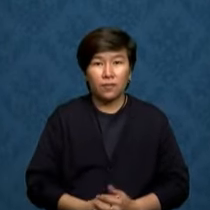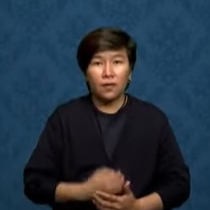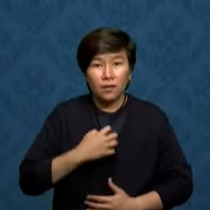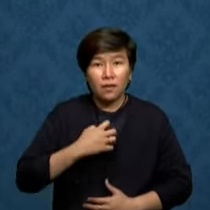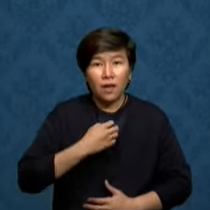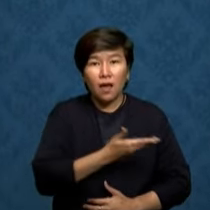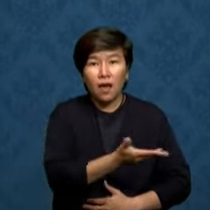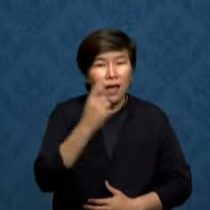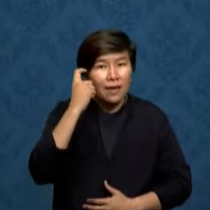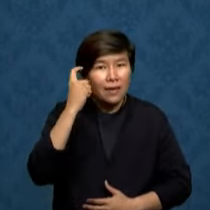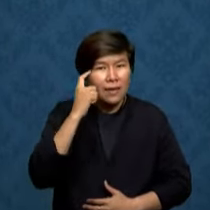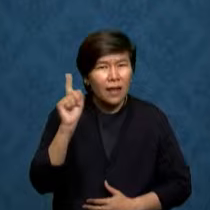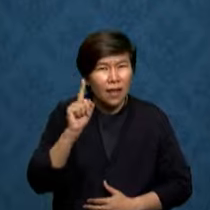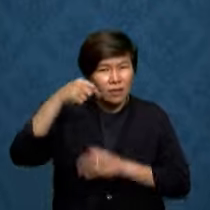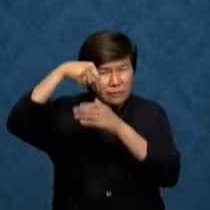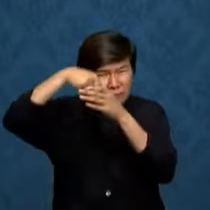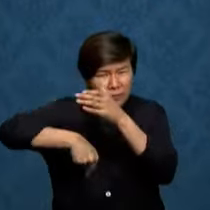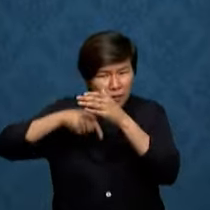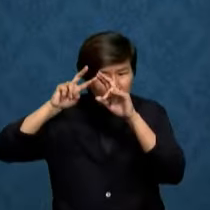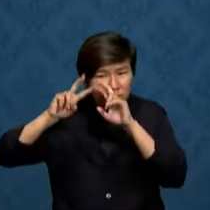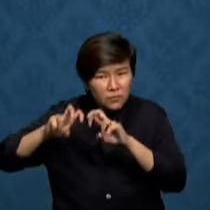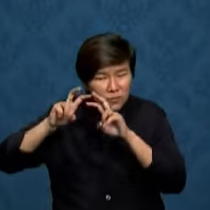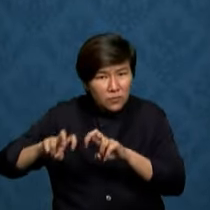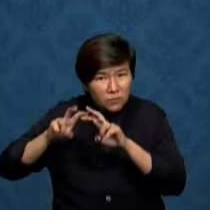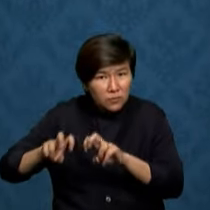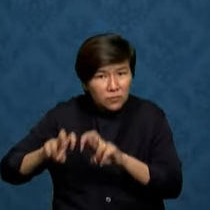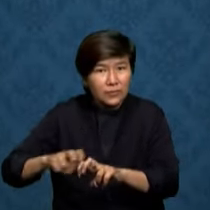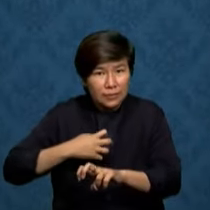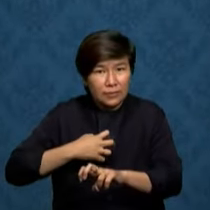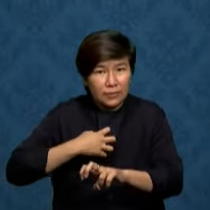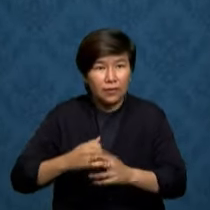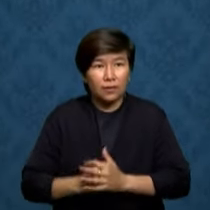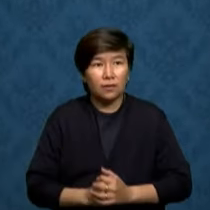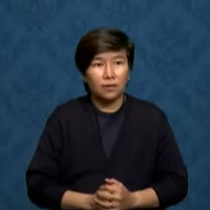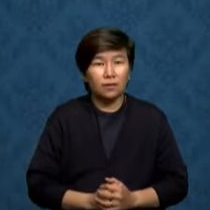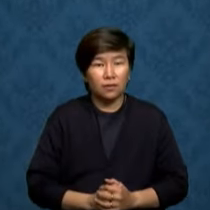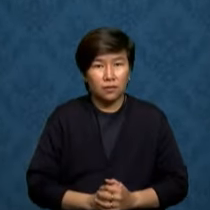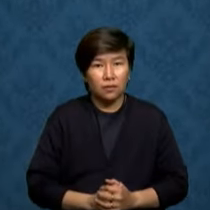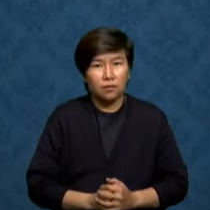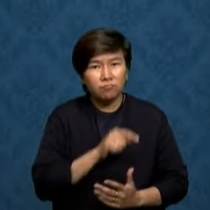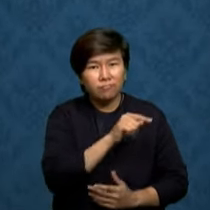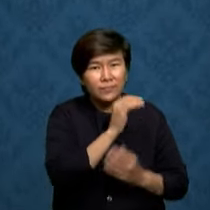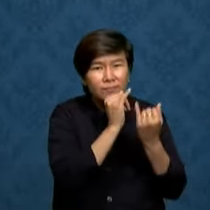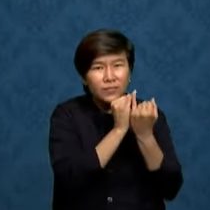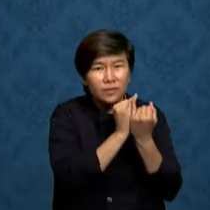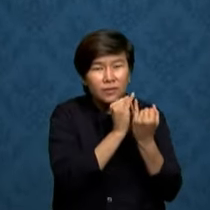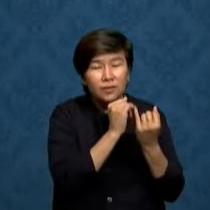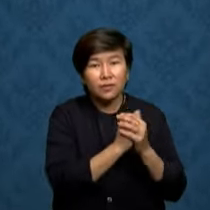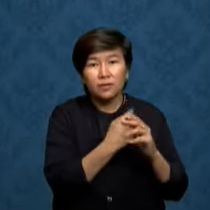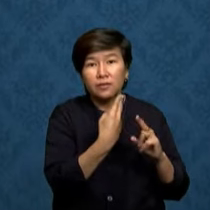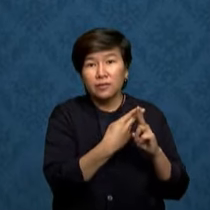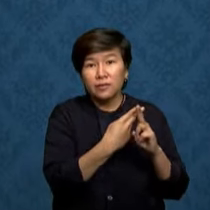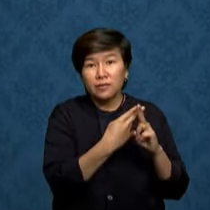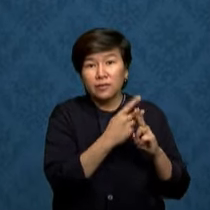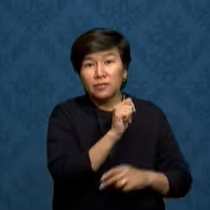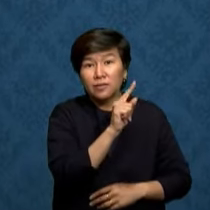ได้ได้ศึกษาให้ละเอียดนะครับผมถึงบอกว่าผมเองเนี่ยชอบพอกับท่านเ่าพิภพนะฮะเพราะว่าท่านเป็นผู้ที่เป็นผู้รู้